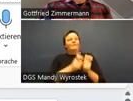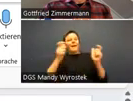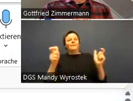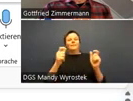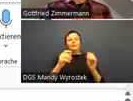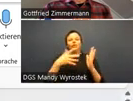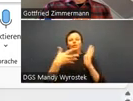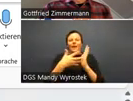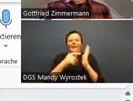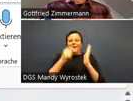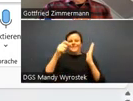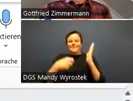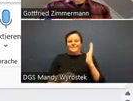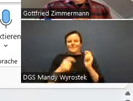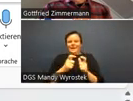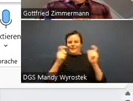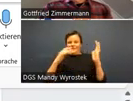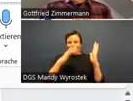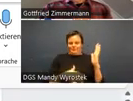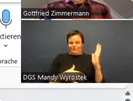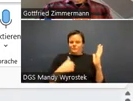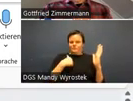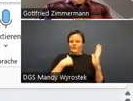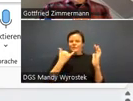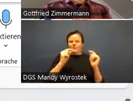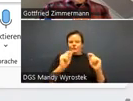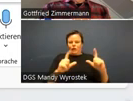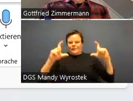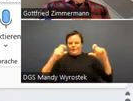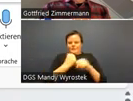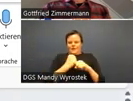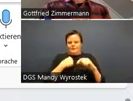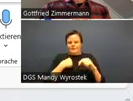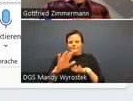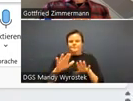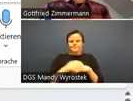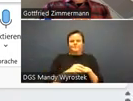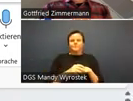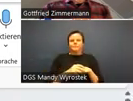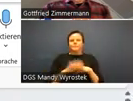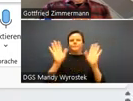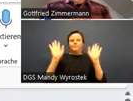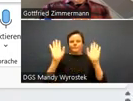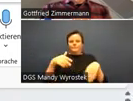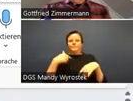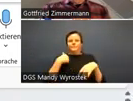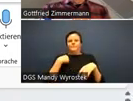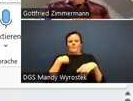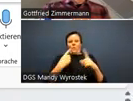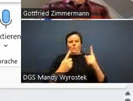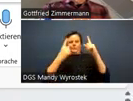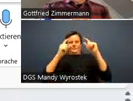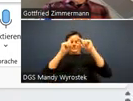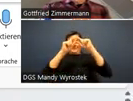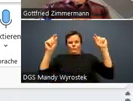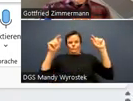Ich mache mal etwas größer. Ich lasse aber das Menü oben stehen, weil das eben wichtig ist, dass